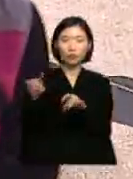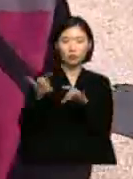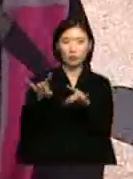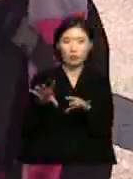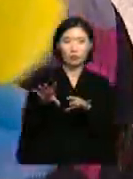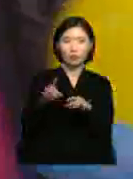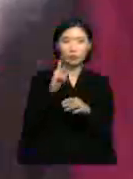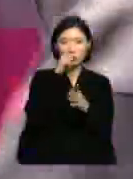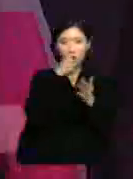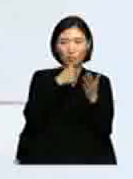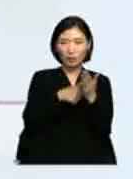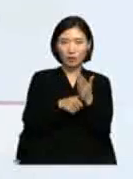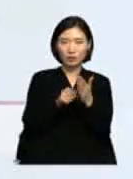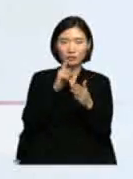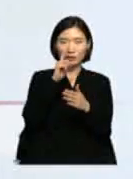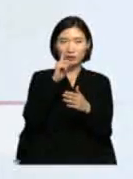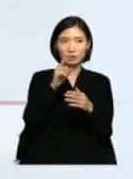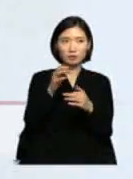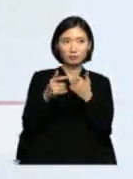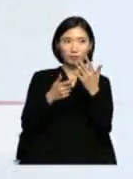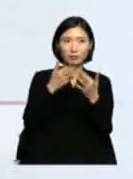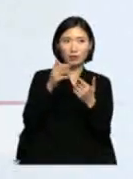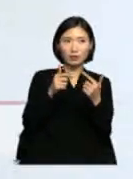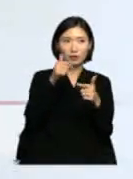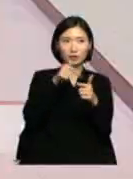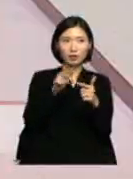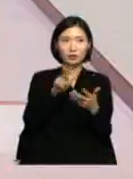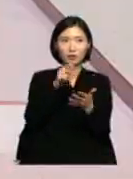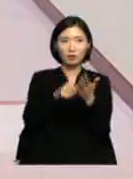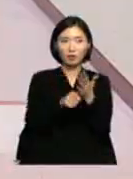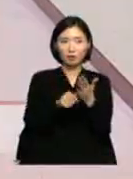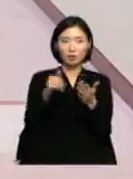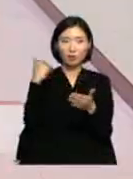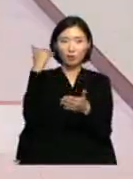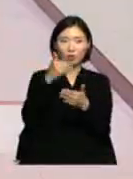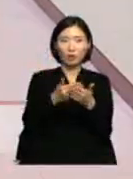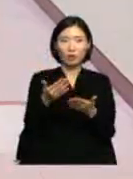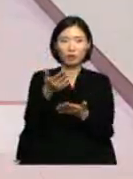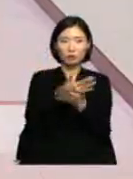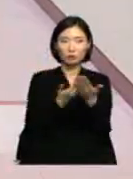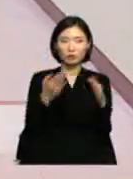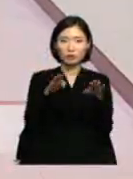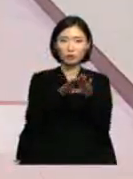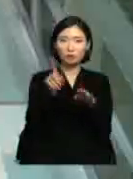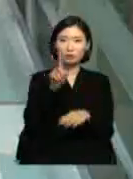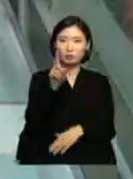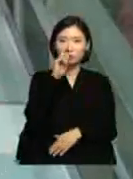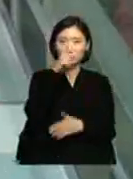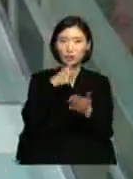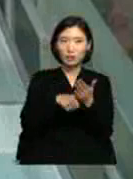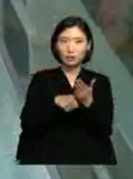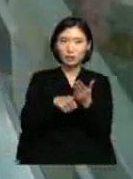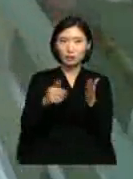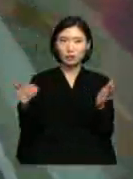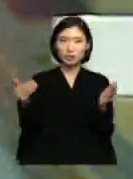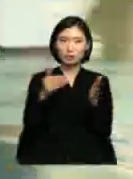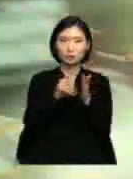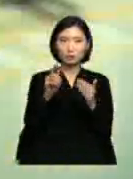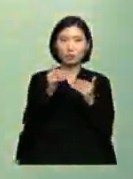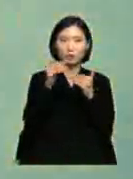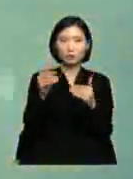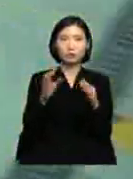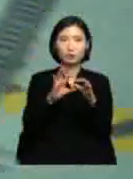생활 쓰레기를 소각하는 강남 자원회수 시설을 찾았습니다. 어떤 쓰레기들이 이 시설에 오는지, 또 어떤 과정을